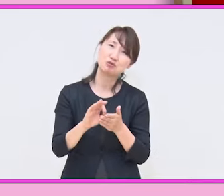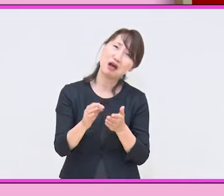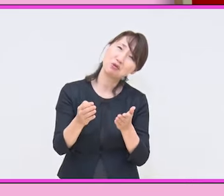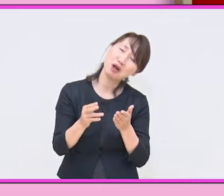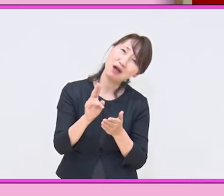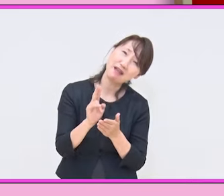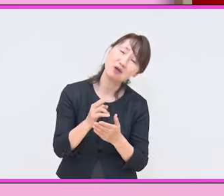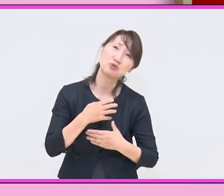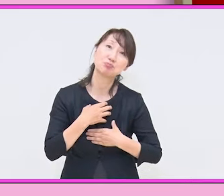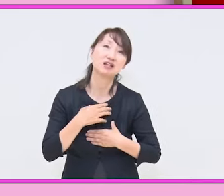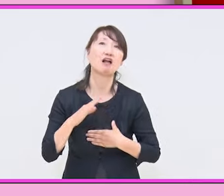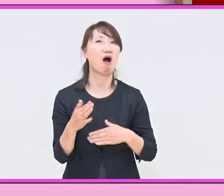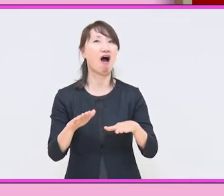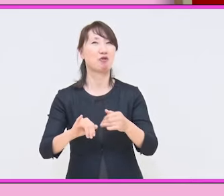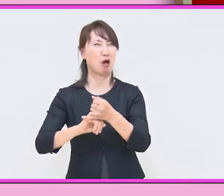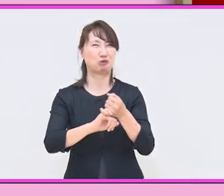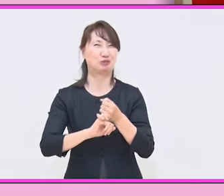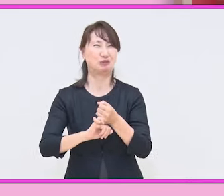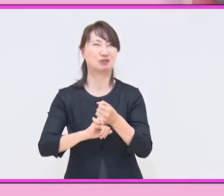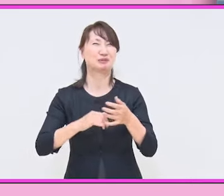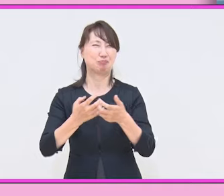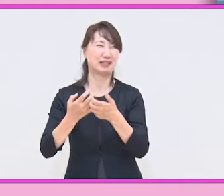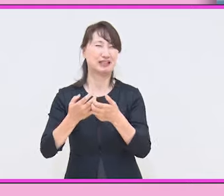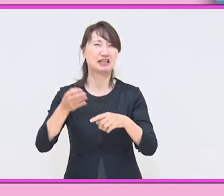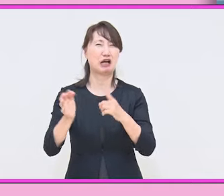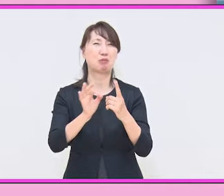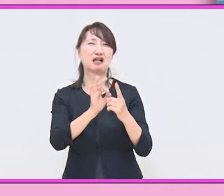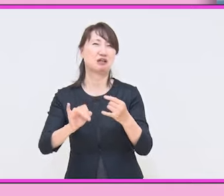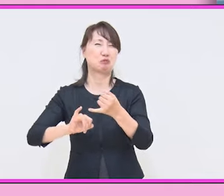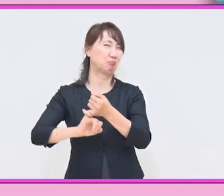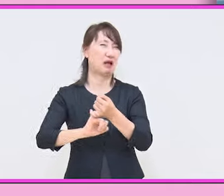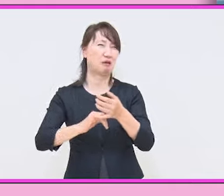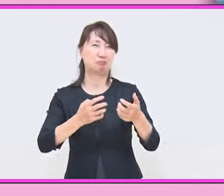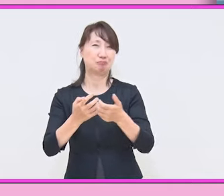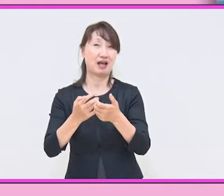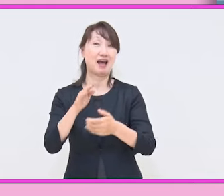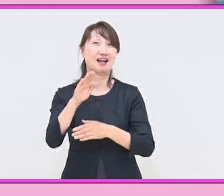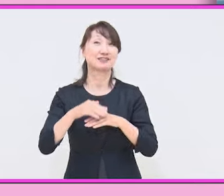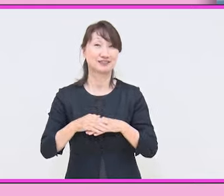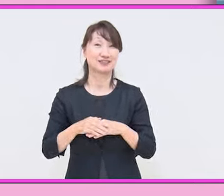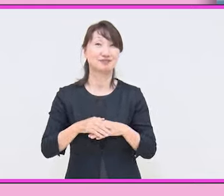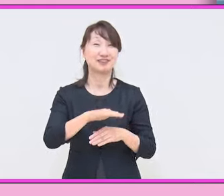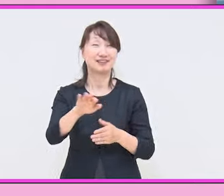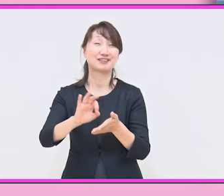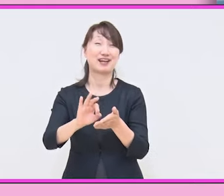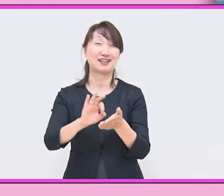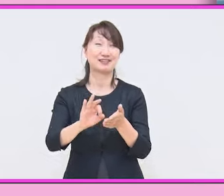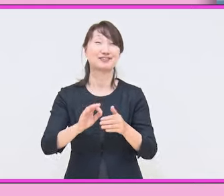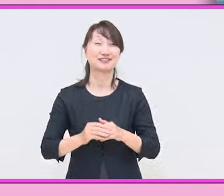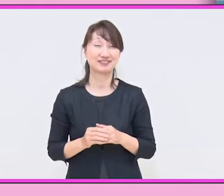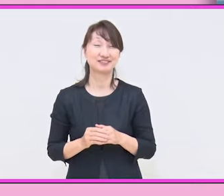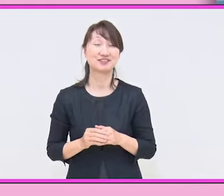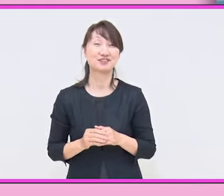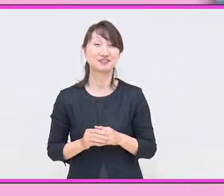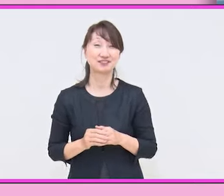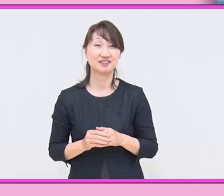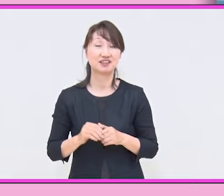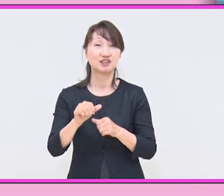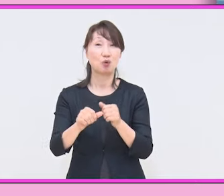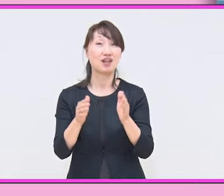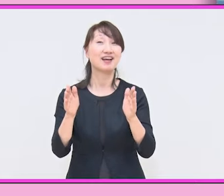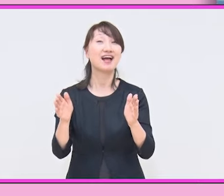ったらもう 100%、 まあ、そうですね、僕らフル稼働で、 で、まあ、こういうものをやったりとかですね、まあ、この5年